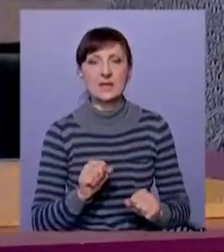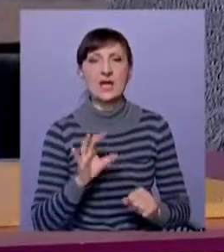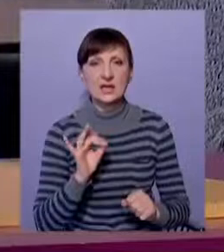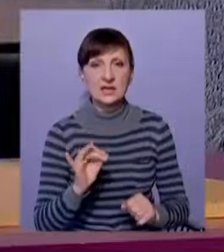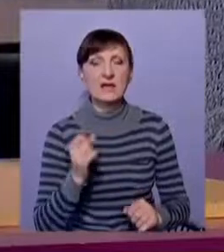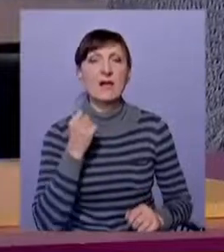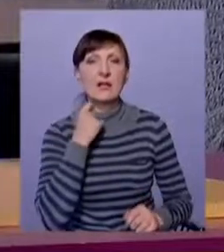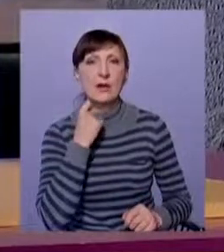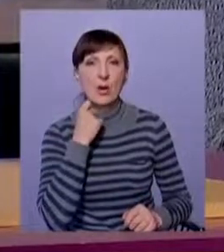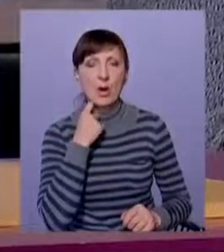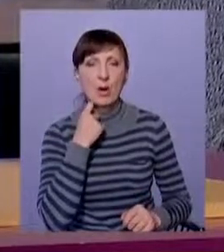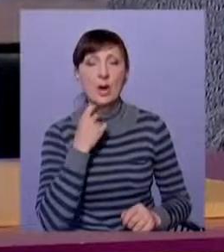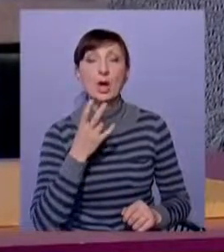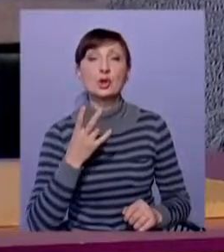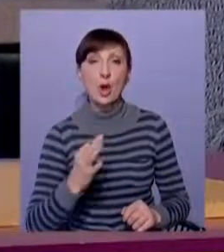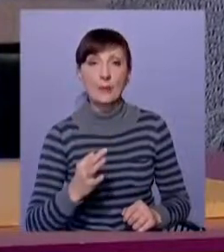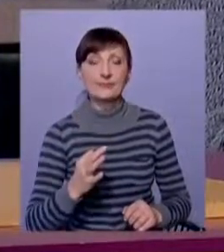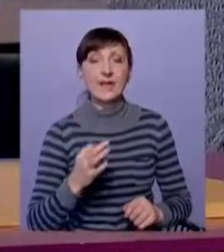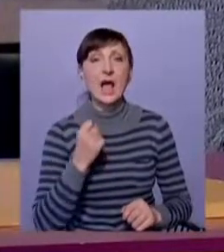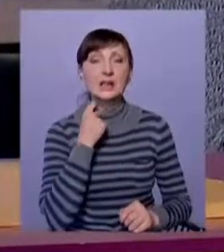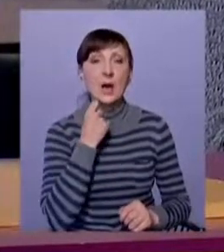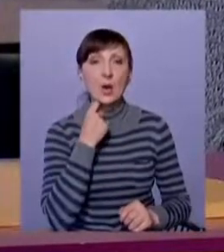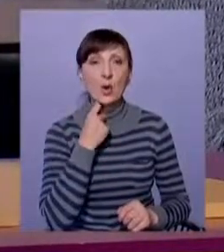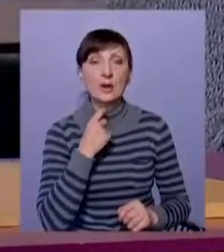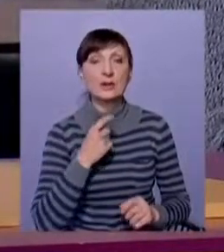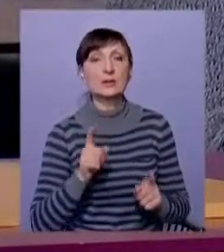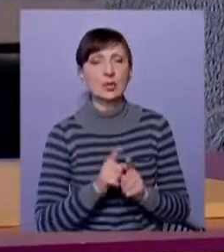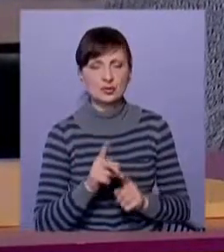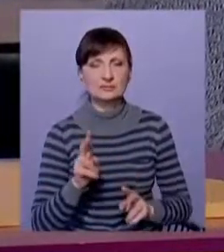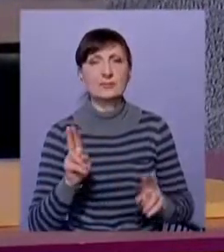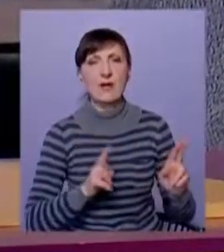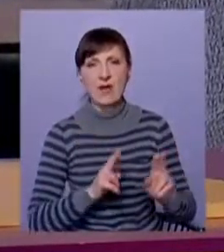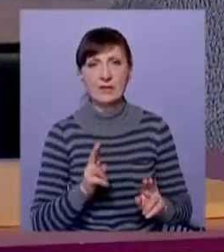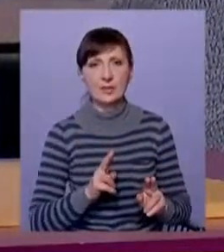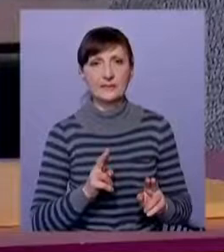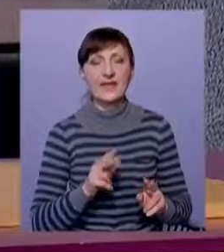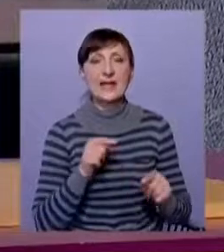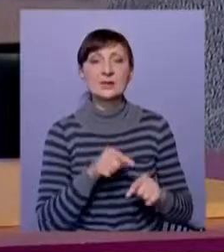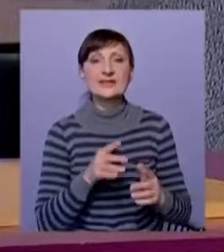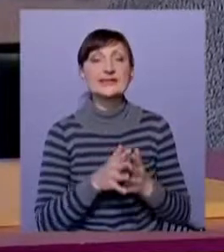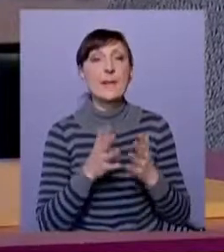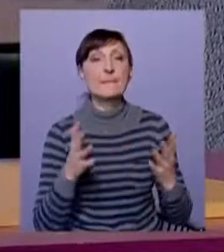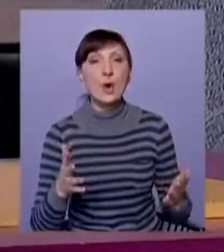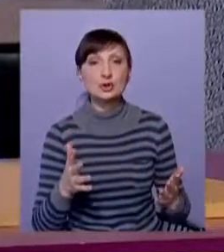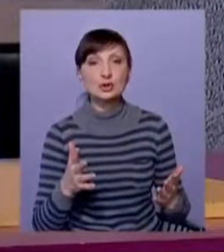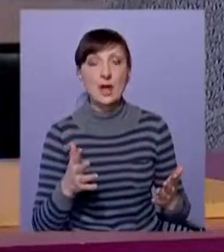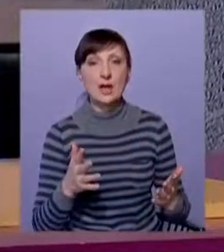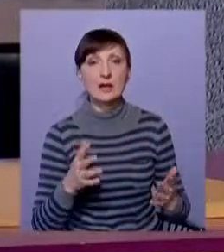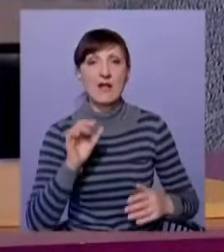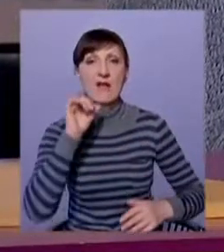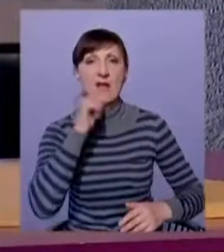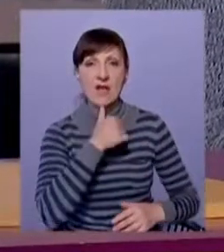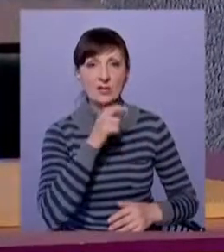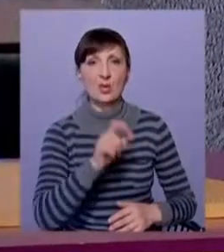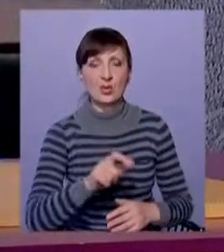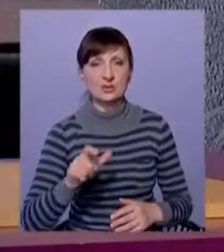курить, соответственно. Ну, в отношении алкоголя, конечно, те же требования. Ну, я думаю, что здесь больше все-таки играет банальная лень. Угу. Потому